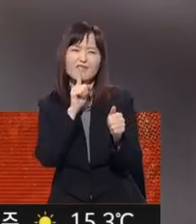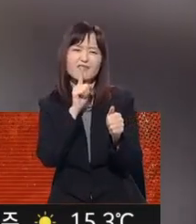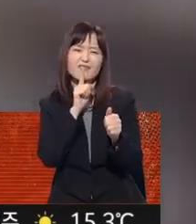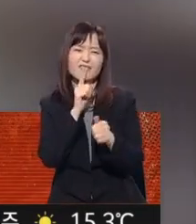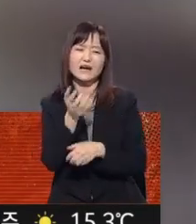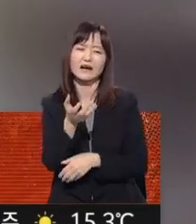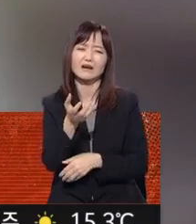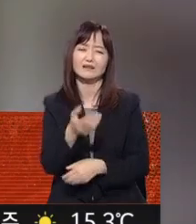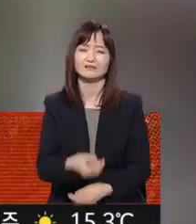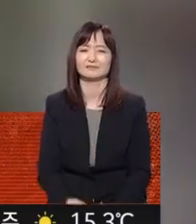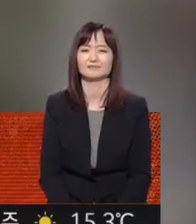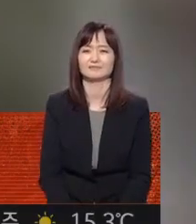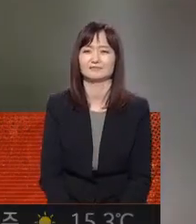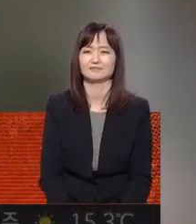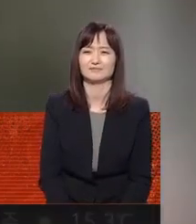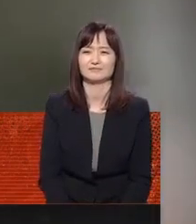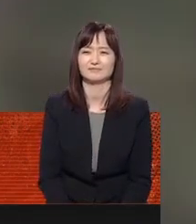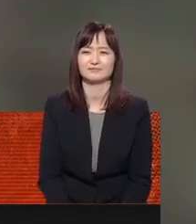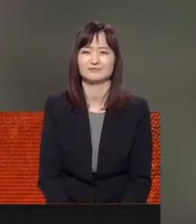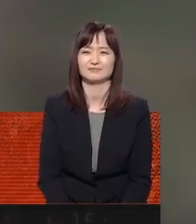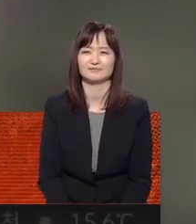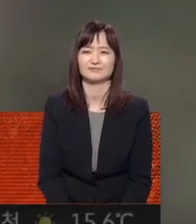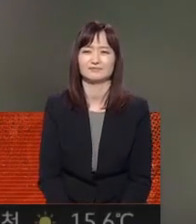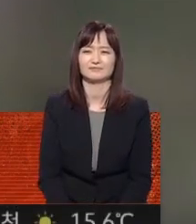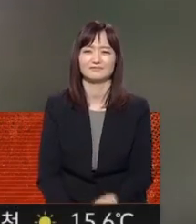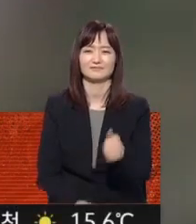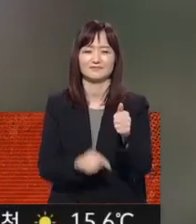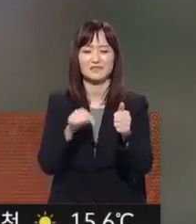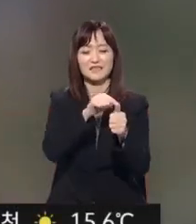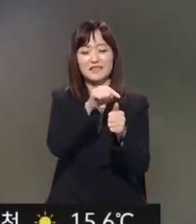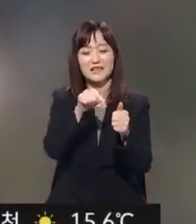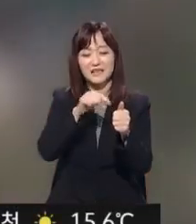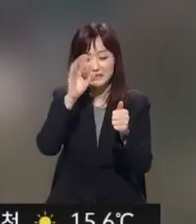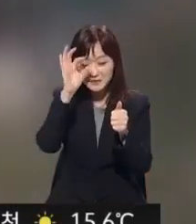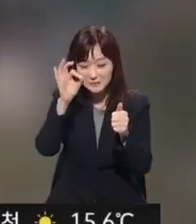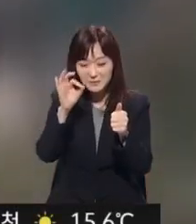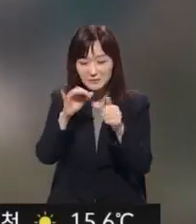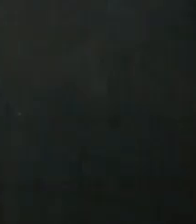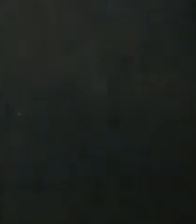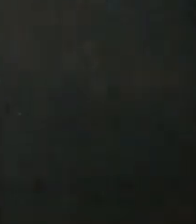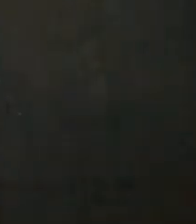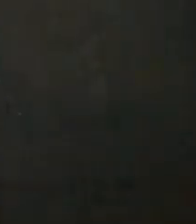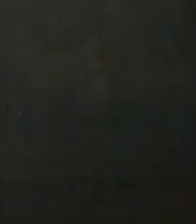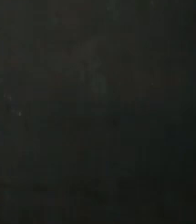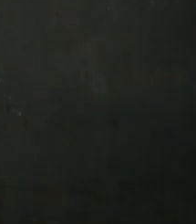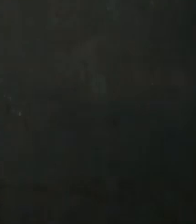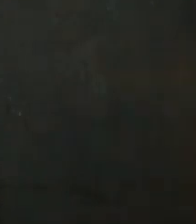보였습니다. 제가 장담컨대 저 안에 분명 사람이 있을 것 같아요. 예.